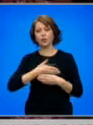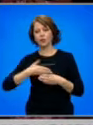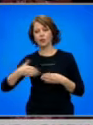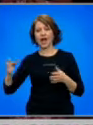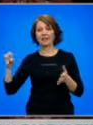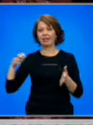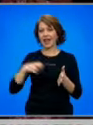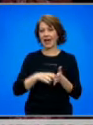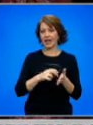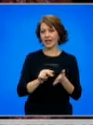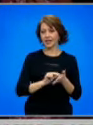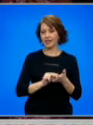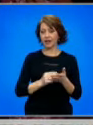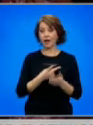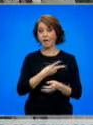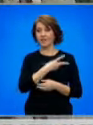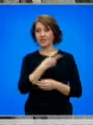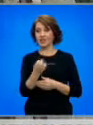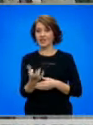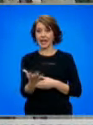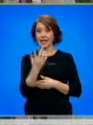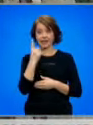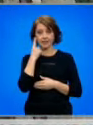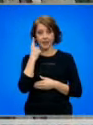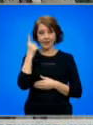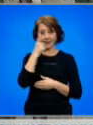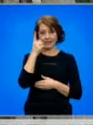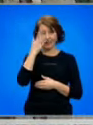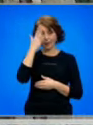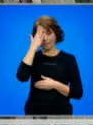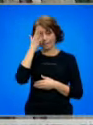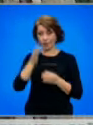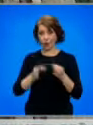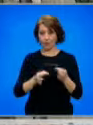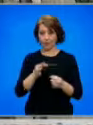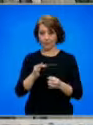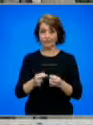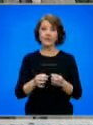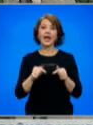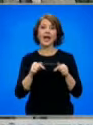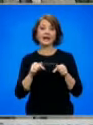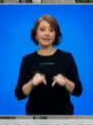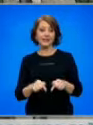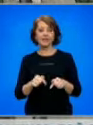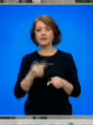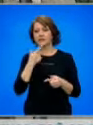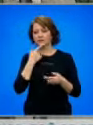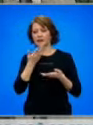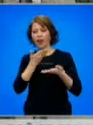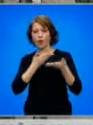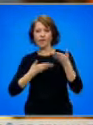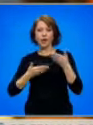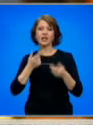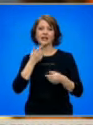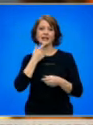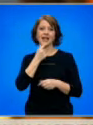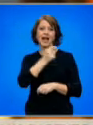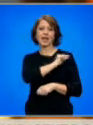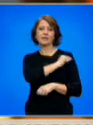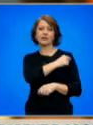средно по 200 000 новозаразени за ден. В долната камера на френския парламент и днес дебатират за вакцинационните